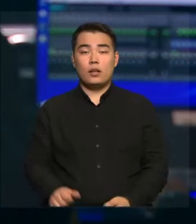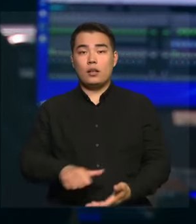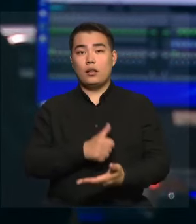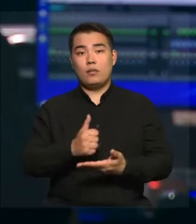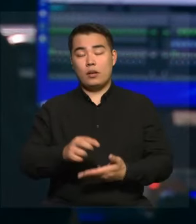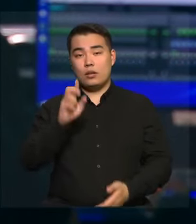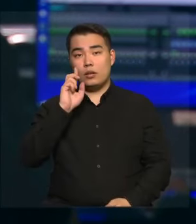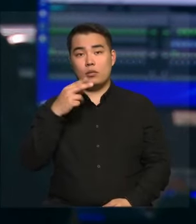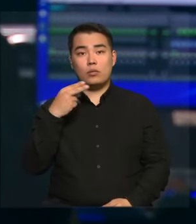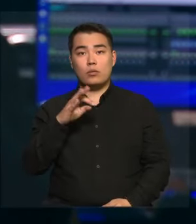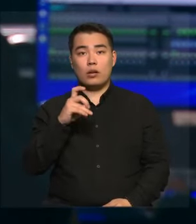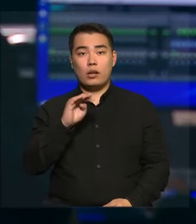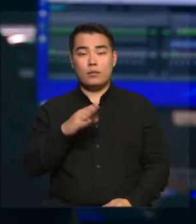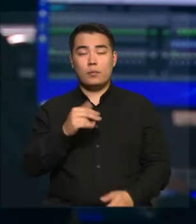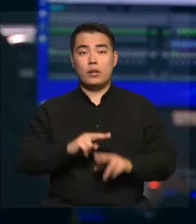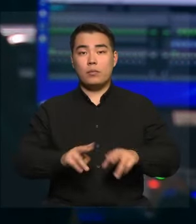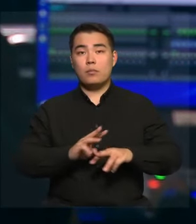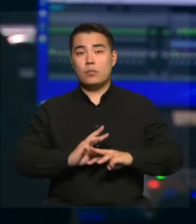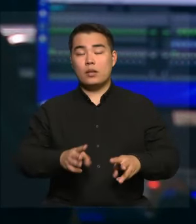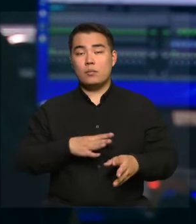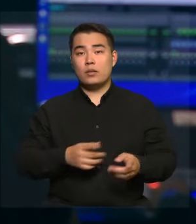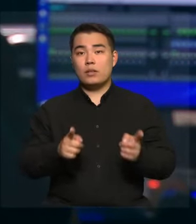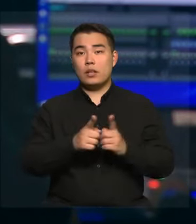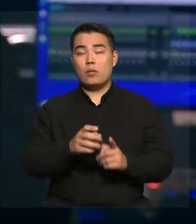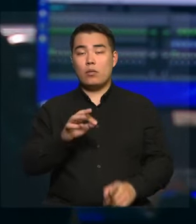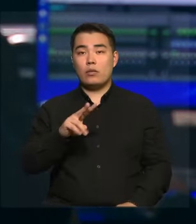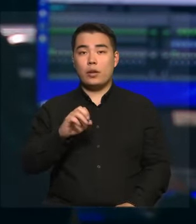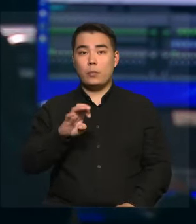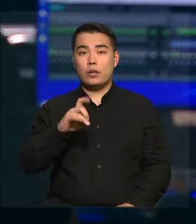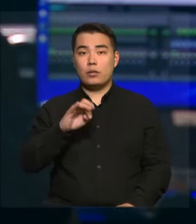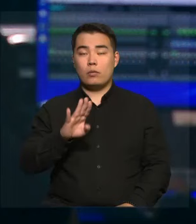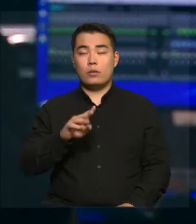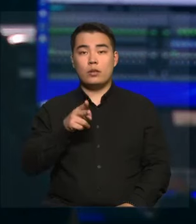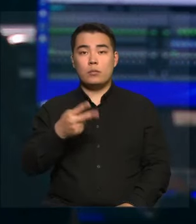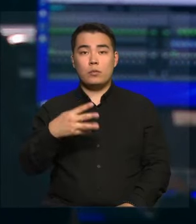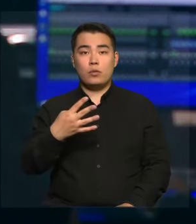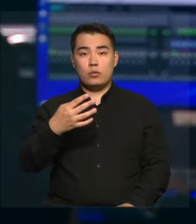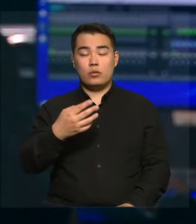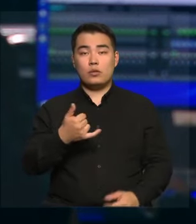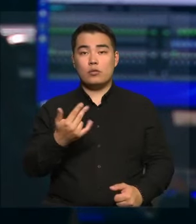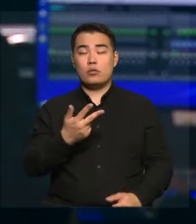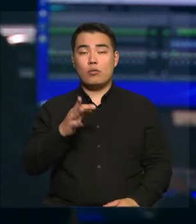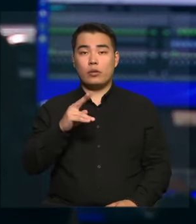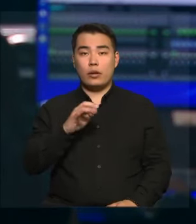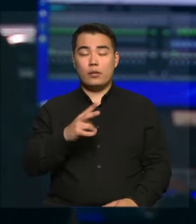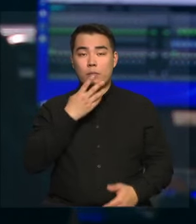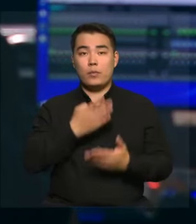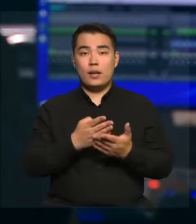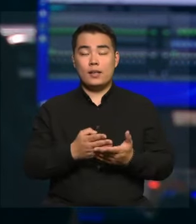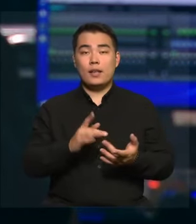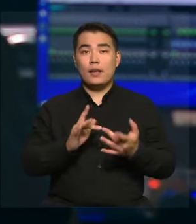Мемлекет басшысы Қасым-Жомарт Тоқаев премьер-министрді қабылдады. Олжас Бектенов 2024 жылдың 3-ші 90-дағы